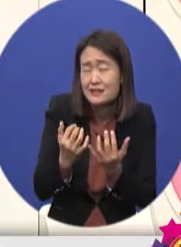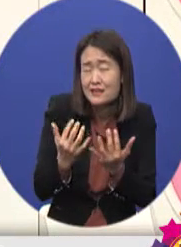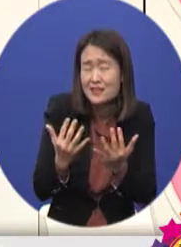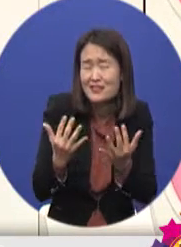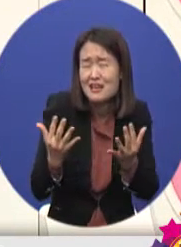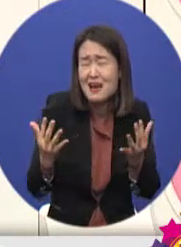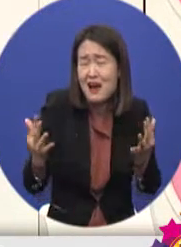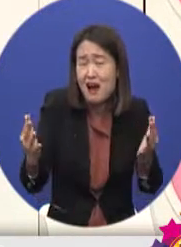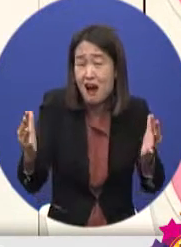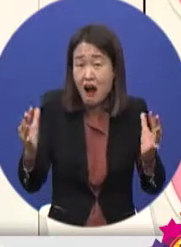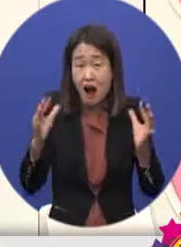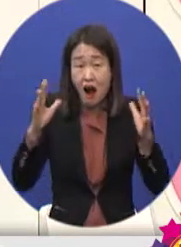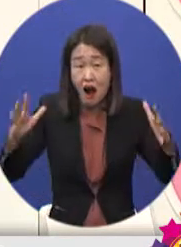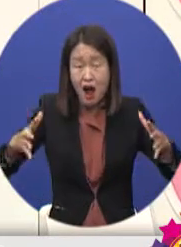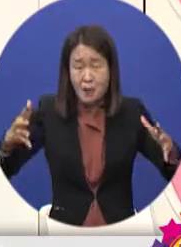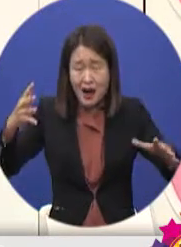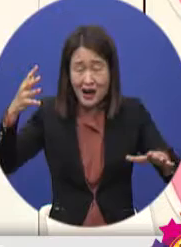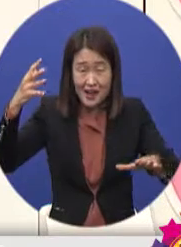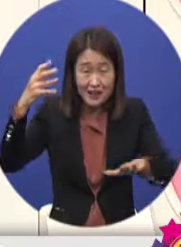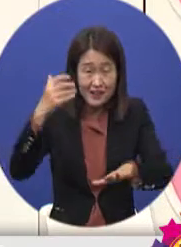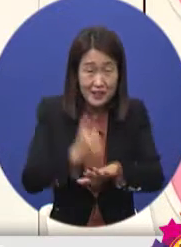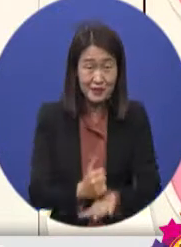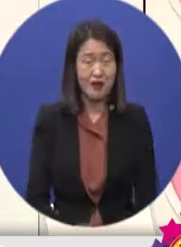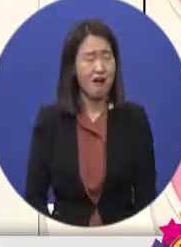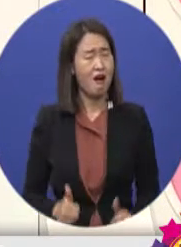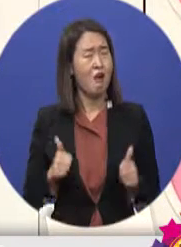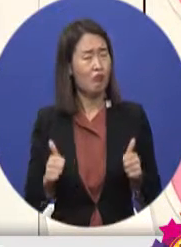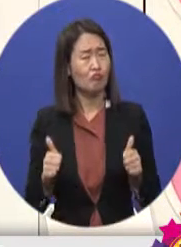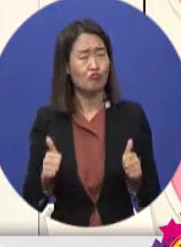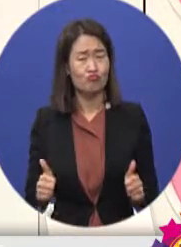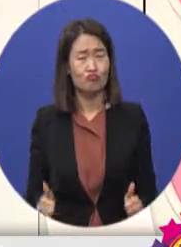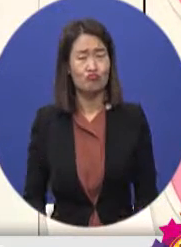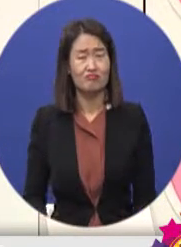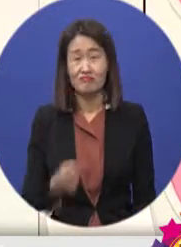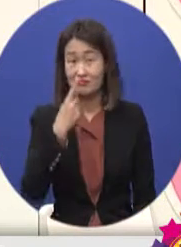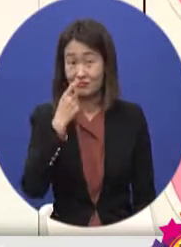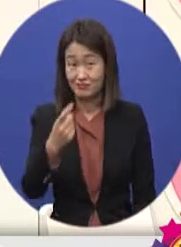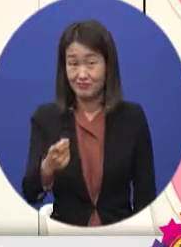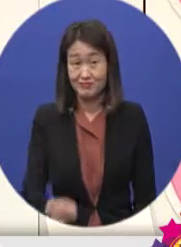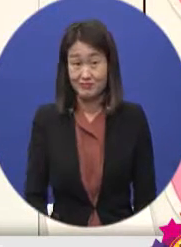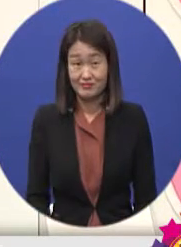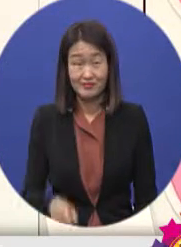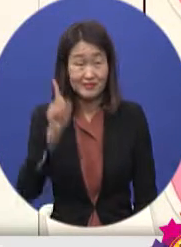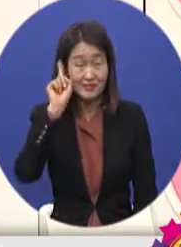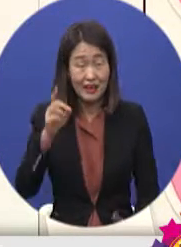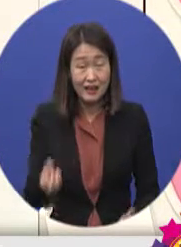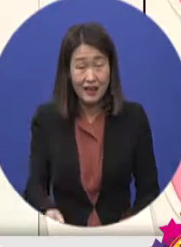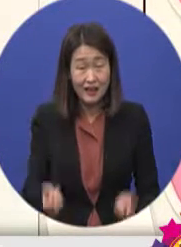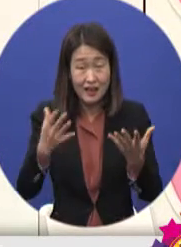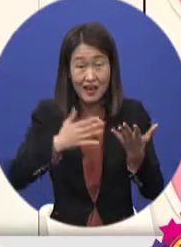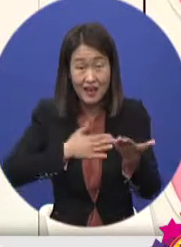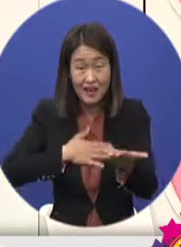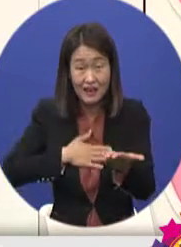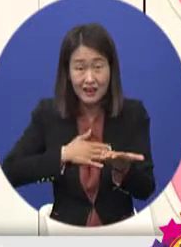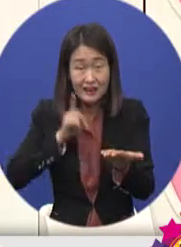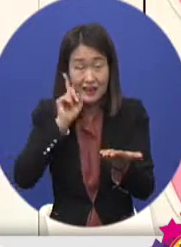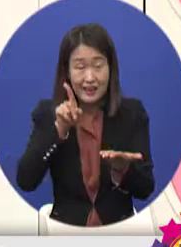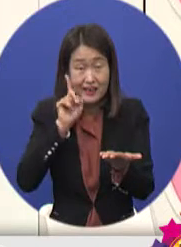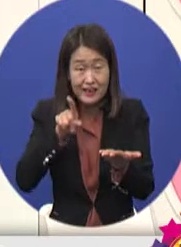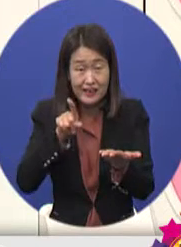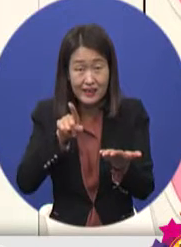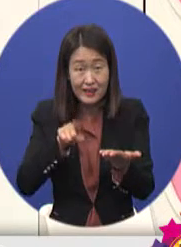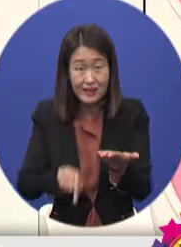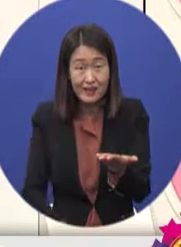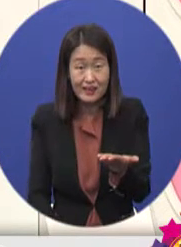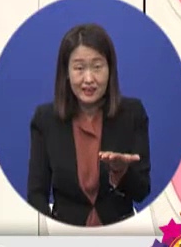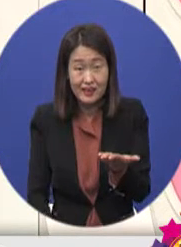아주 가을의 마지막 번째 아주 장관인 것 같습니다. 맞습니다. 내일이 무슨 날인지 아세요? 내일이요.